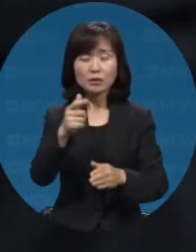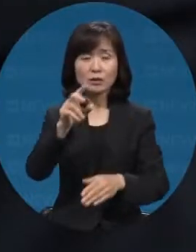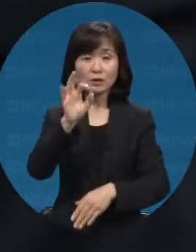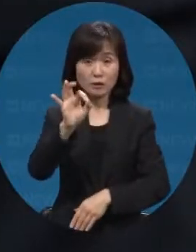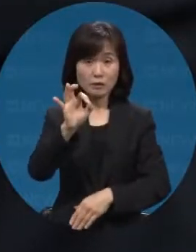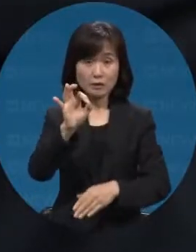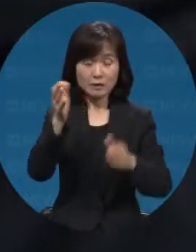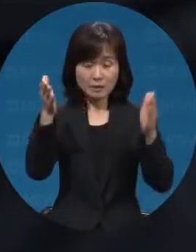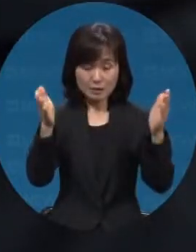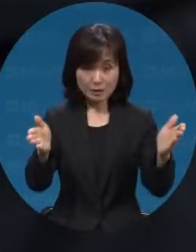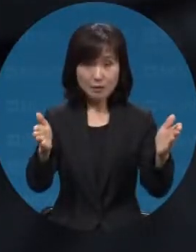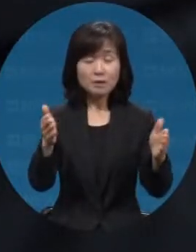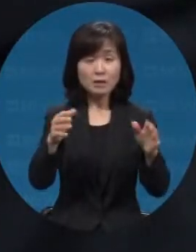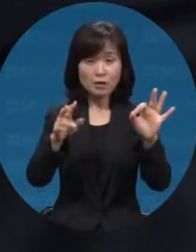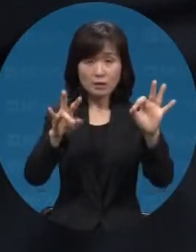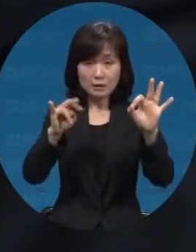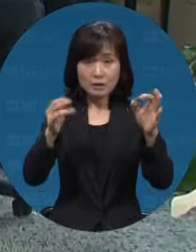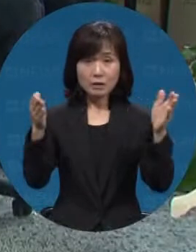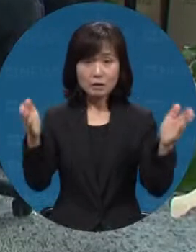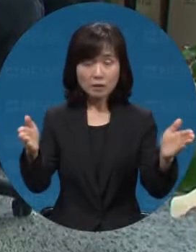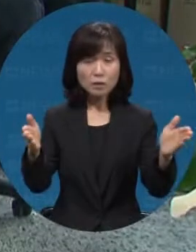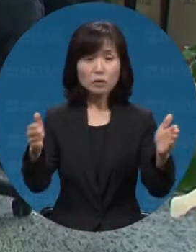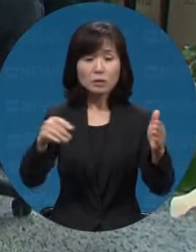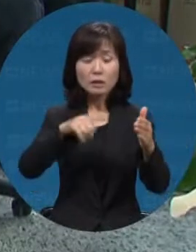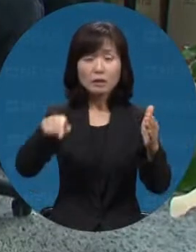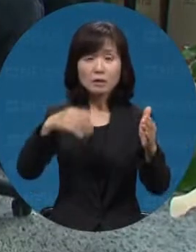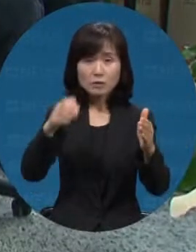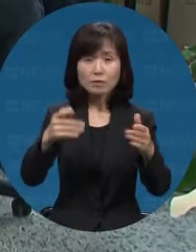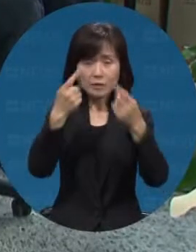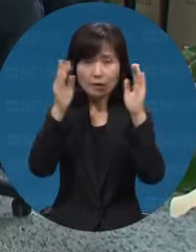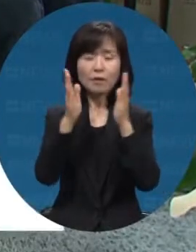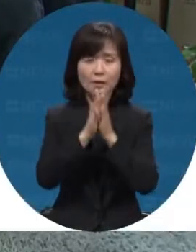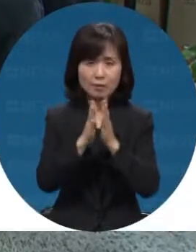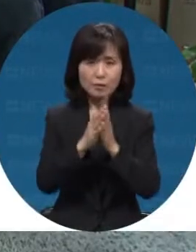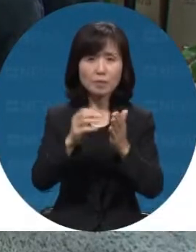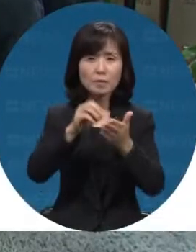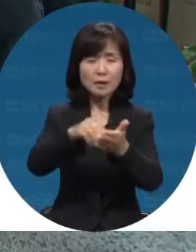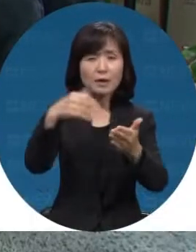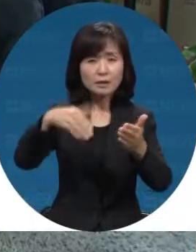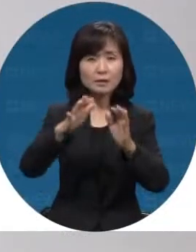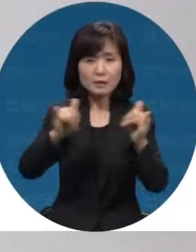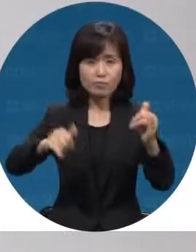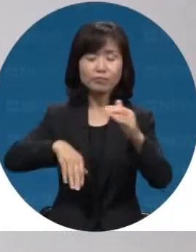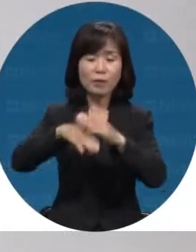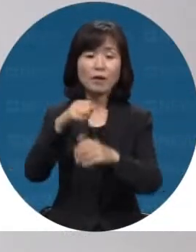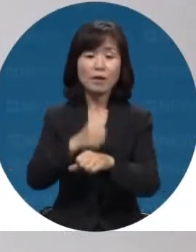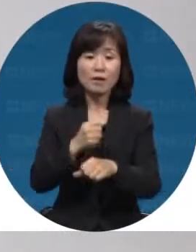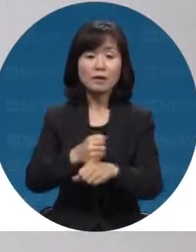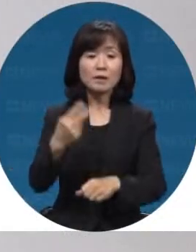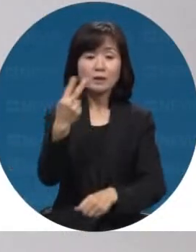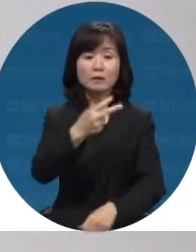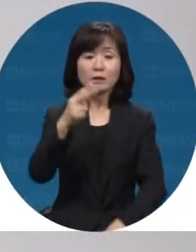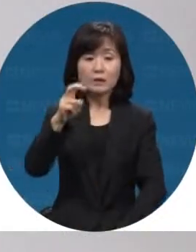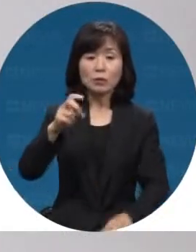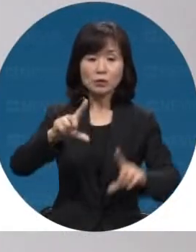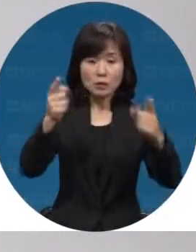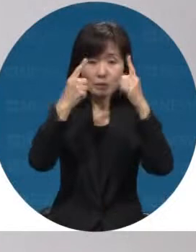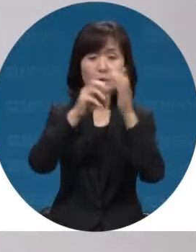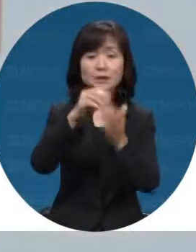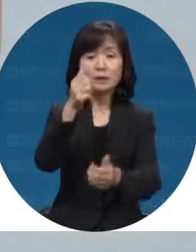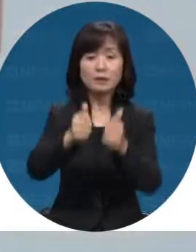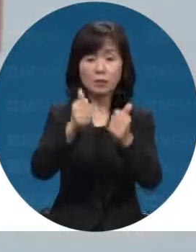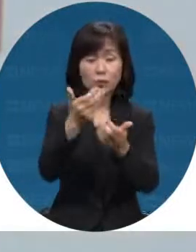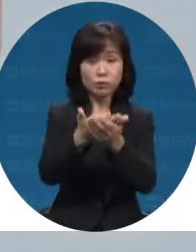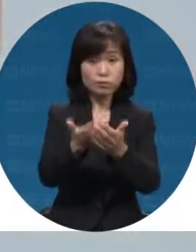미등록 인원을 충원할 수 있겠습니다 2025 안경도 수시모집 원서접수는 2014년 9월 9일부터